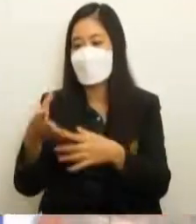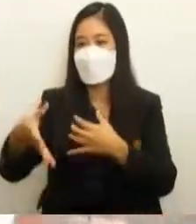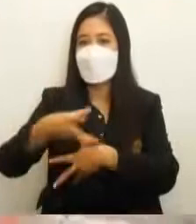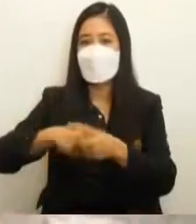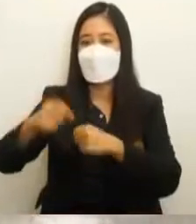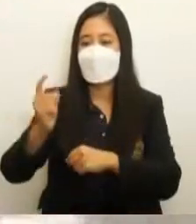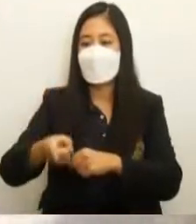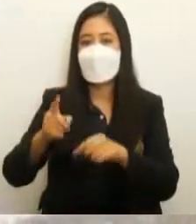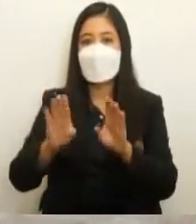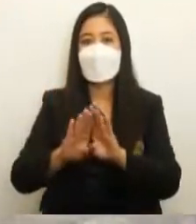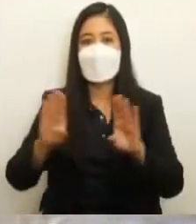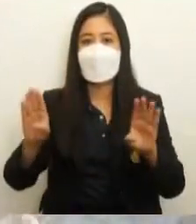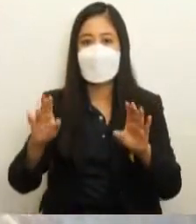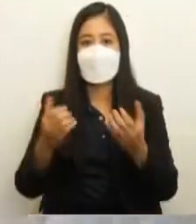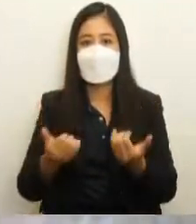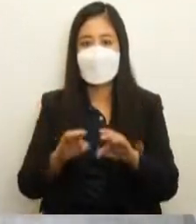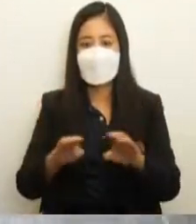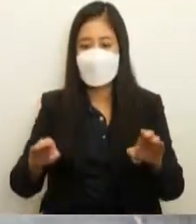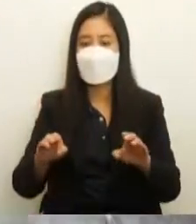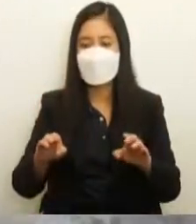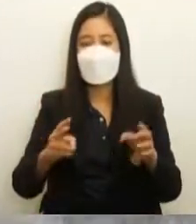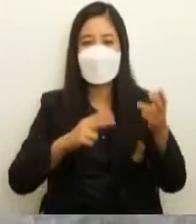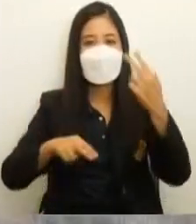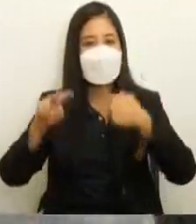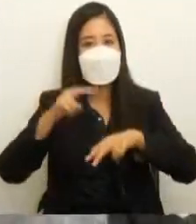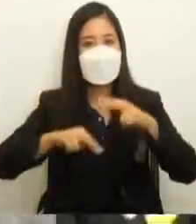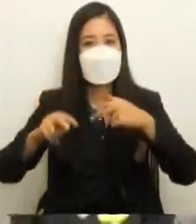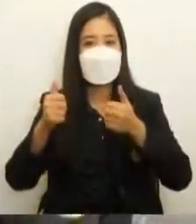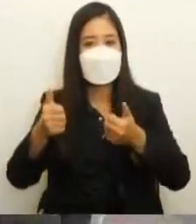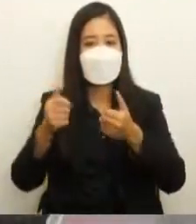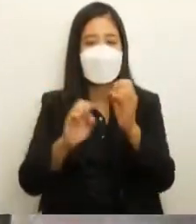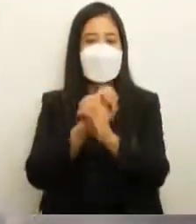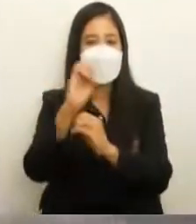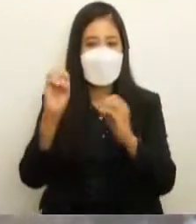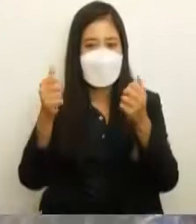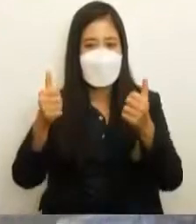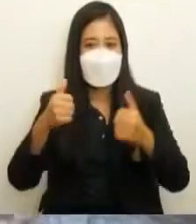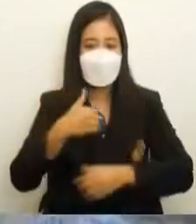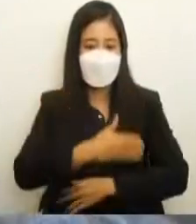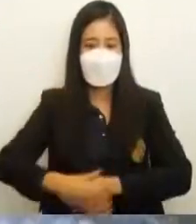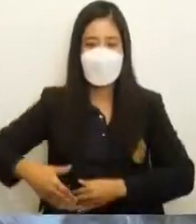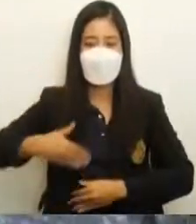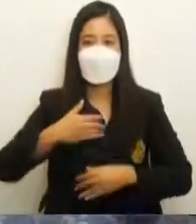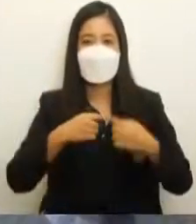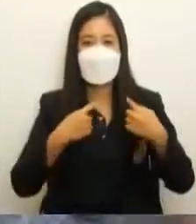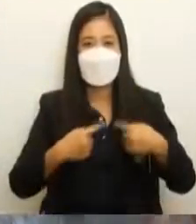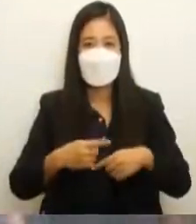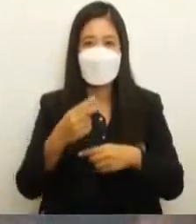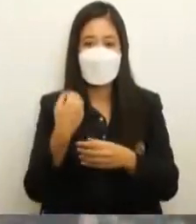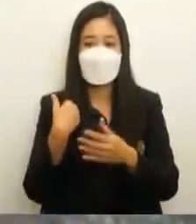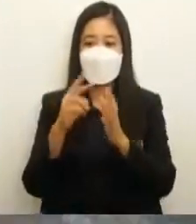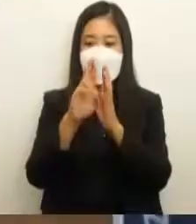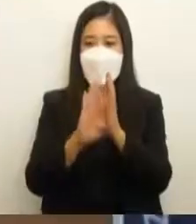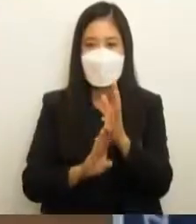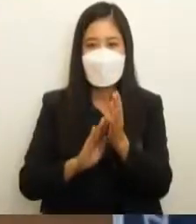เด็กที่นี่ได้รับการดูแลทั้งเรื่องของความปลอดภัยคุณภาพการเรียนการสอนและระเบียบวินัย